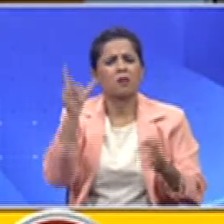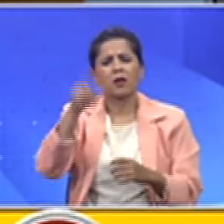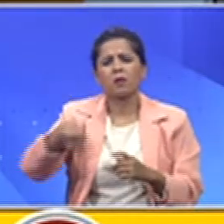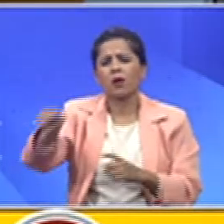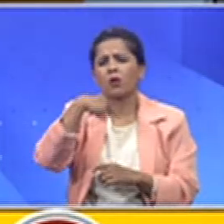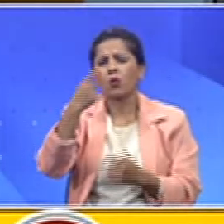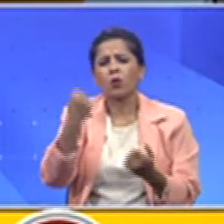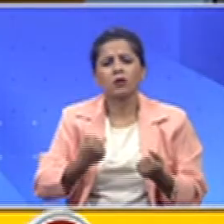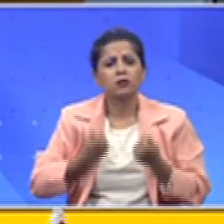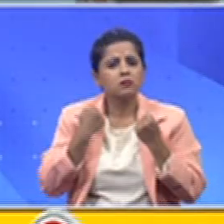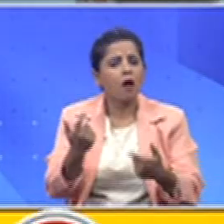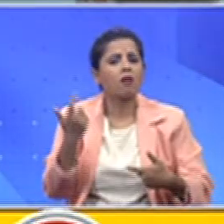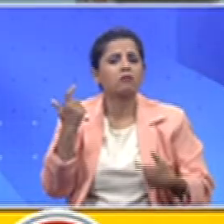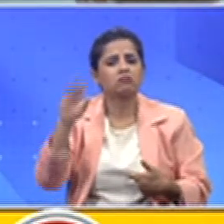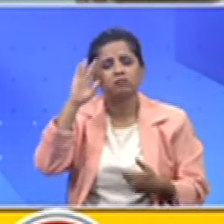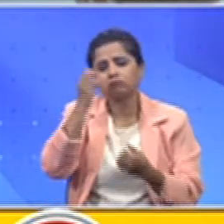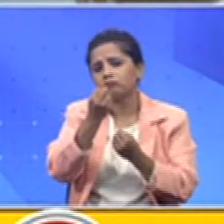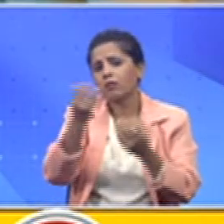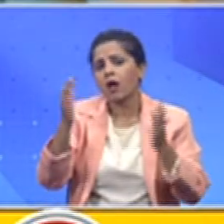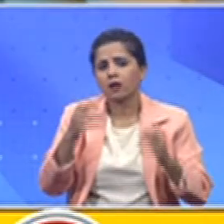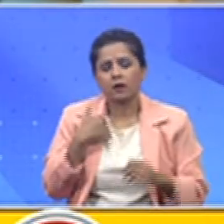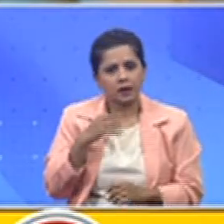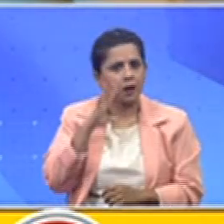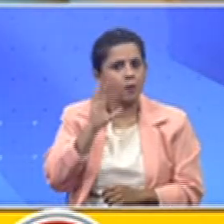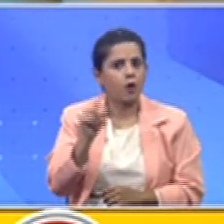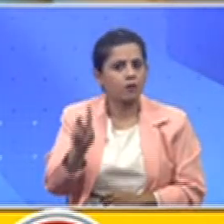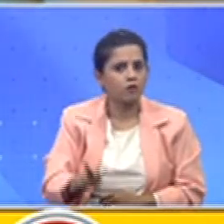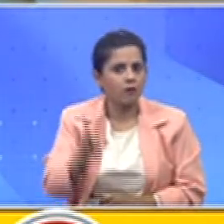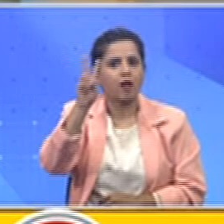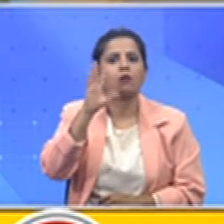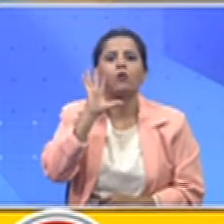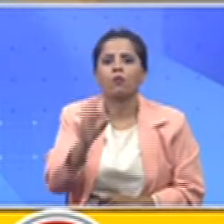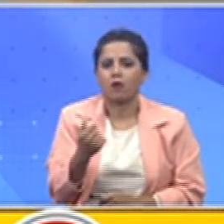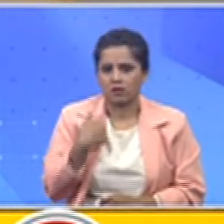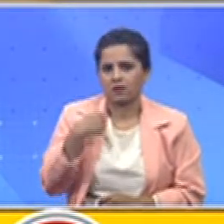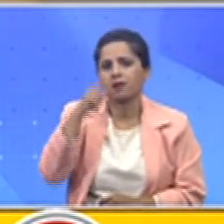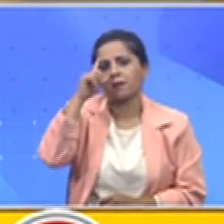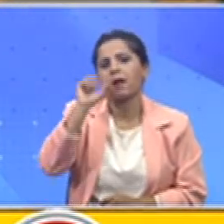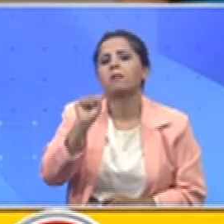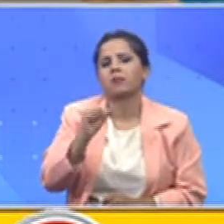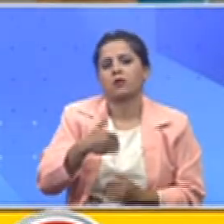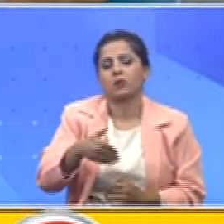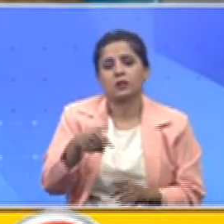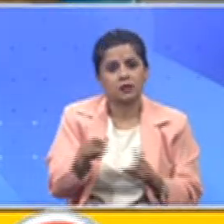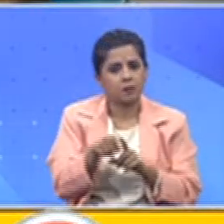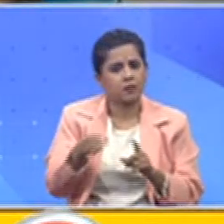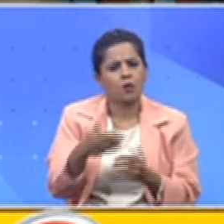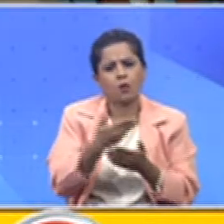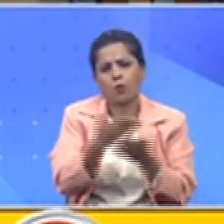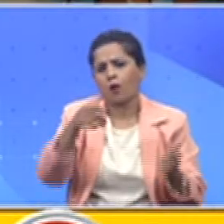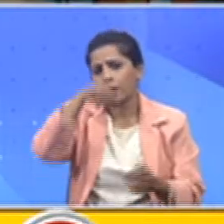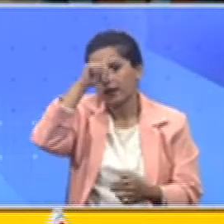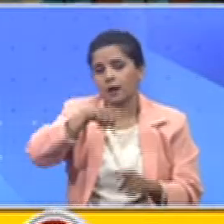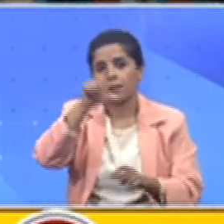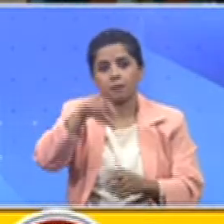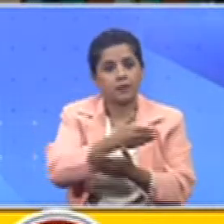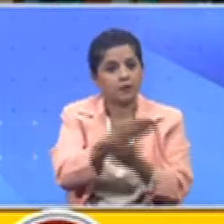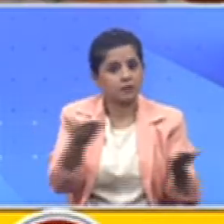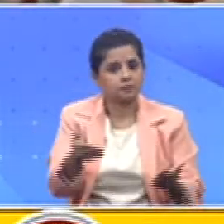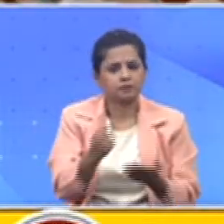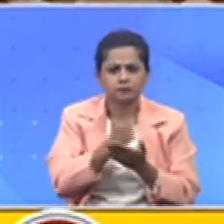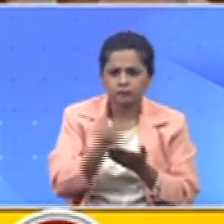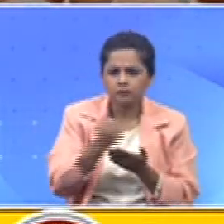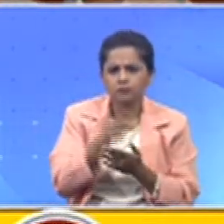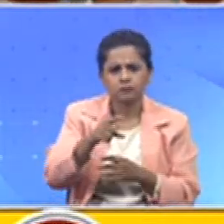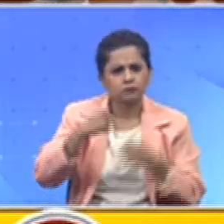बोध होगा, आजादी के मूल्य का एहसास होगा। इसलिए हर देशवासी को इन प्रयासों